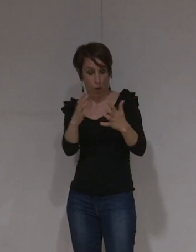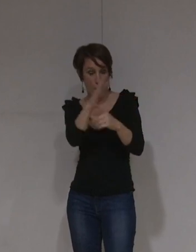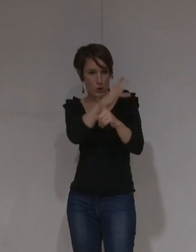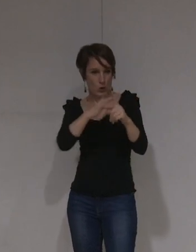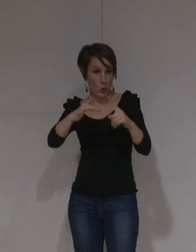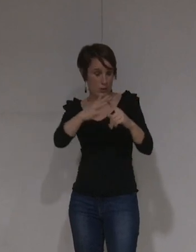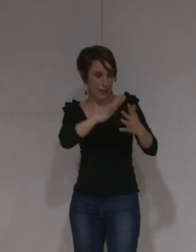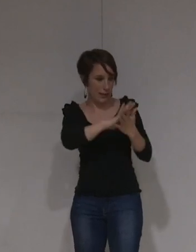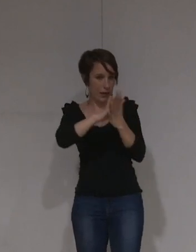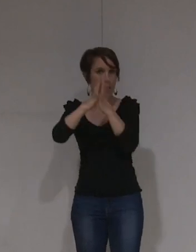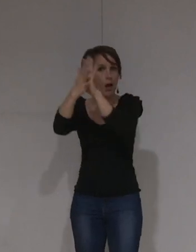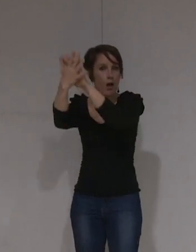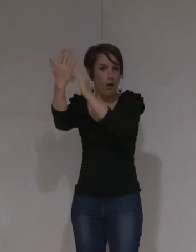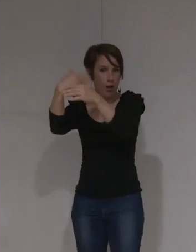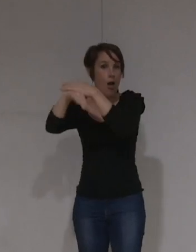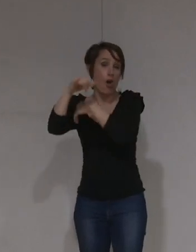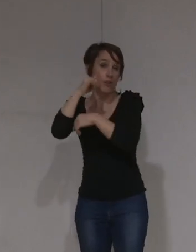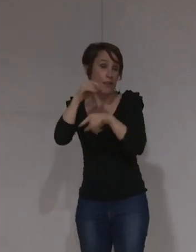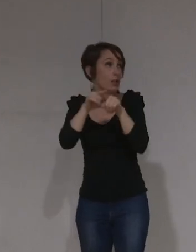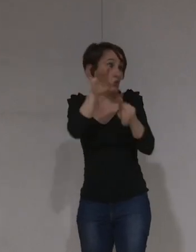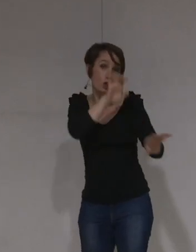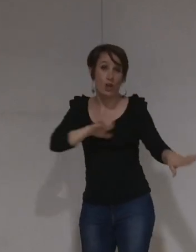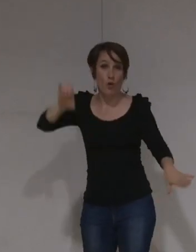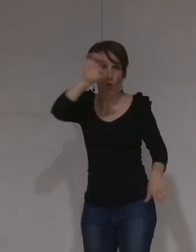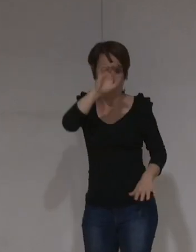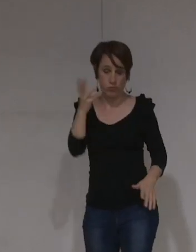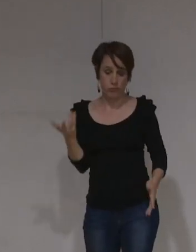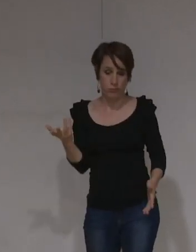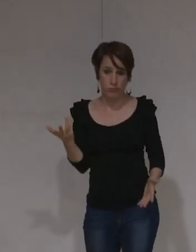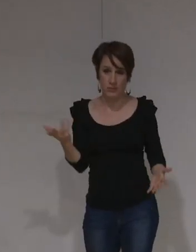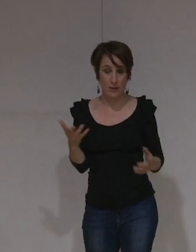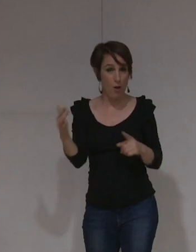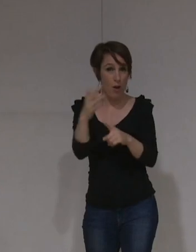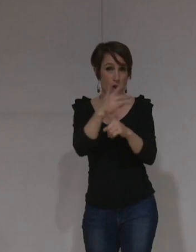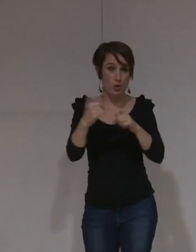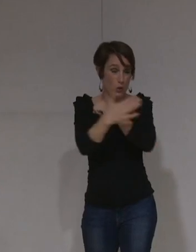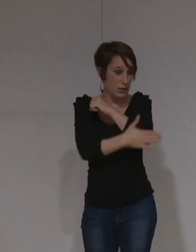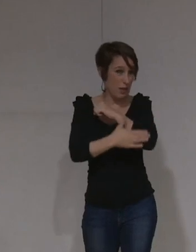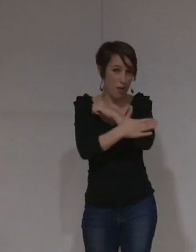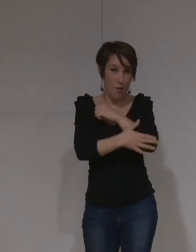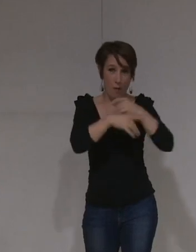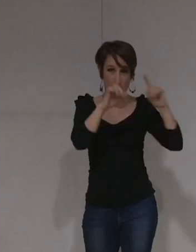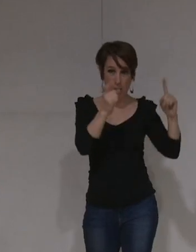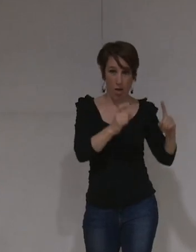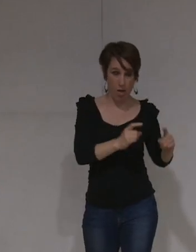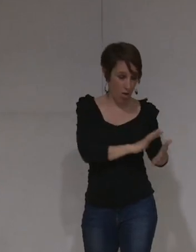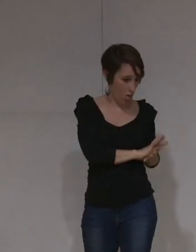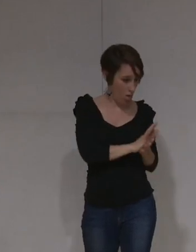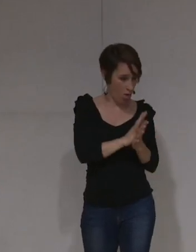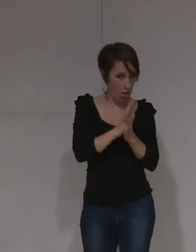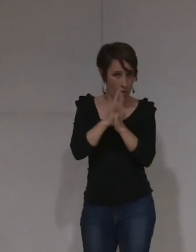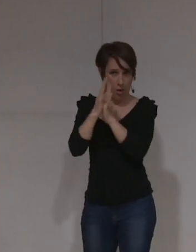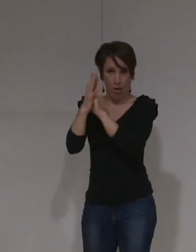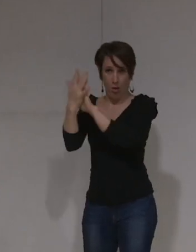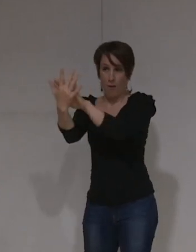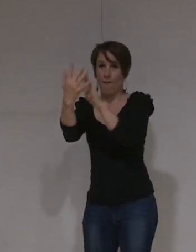changer en Italie comme en Europe c'est-à-dire une société rurale qui est en train de devenir une